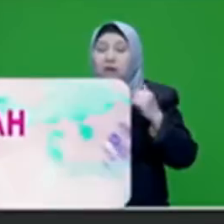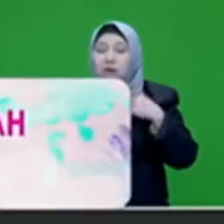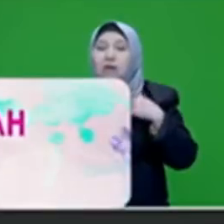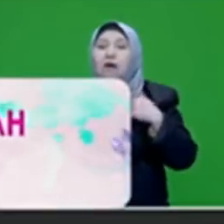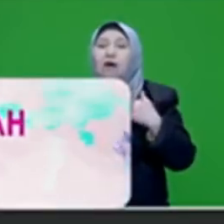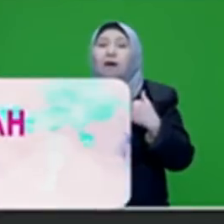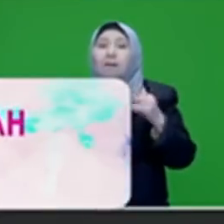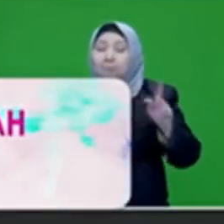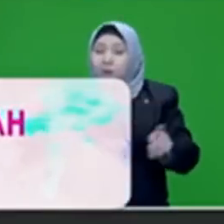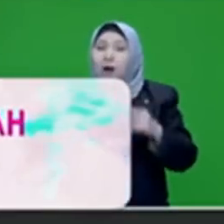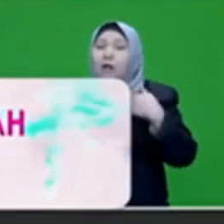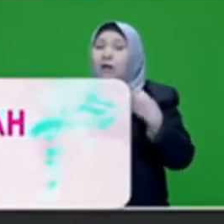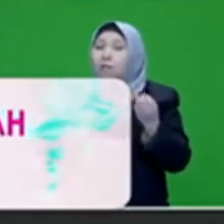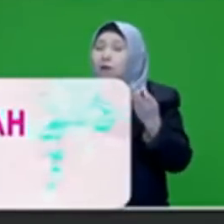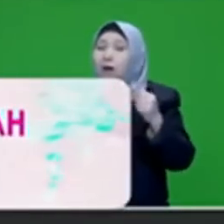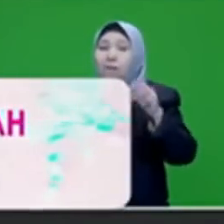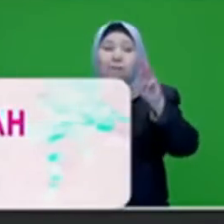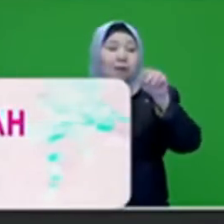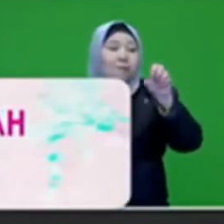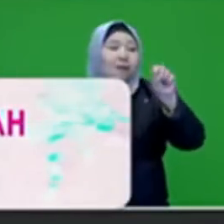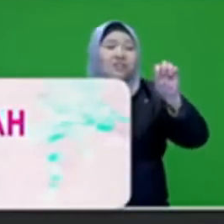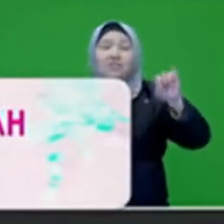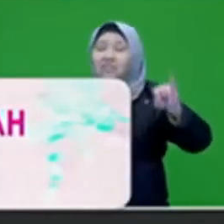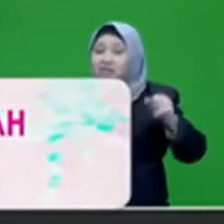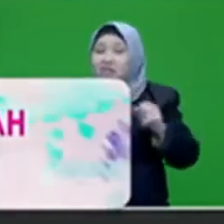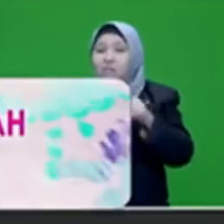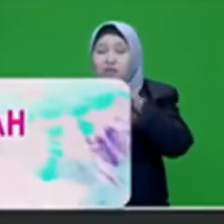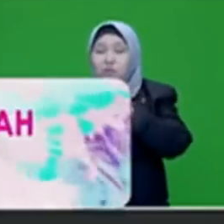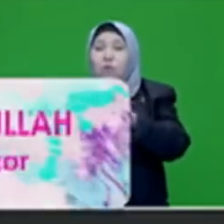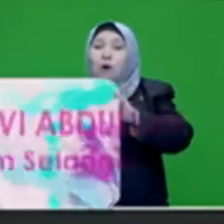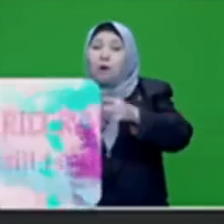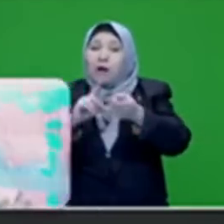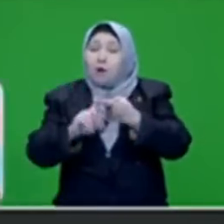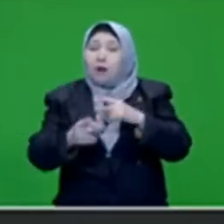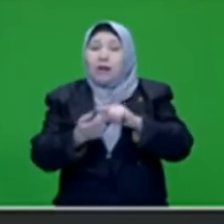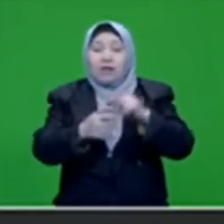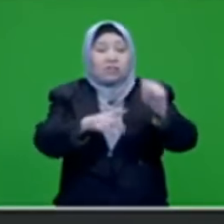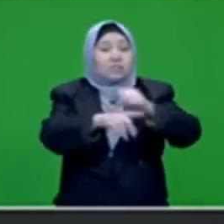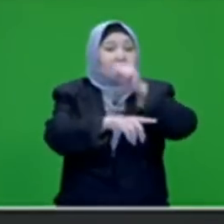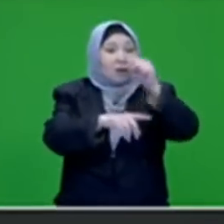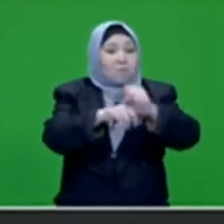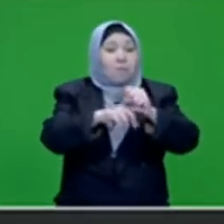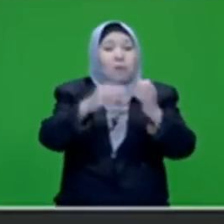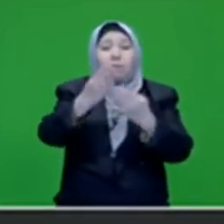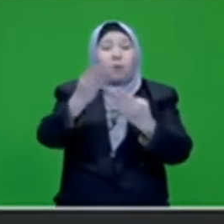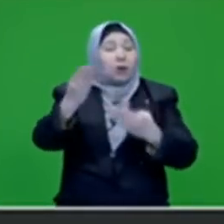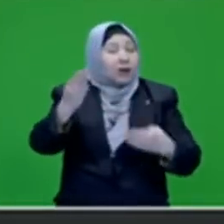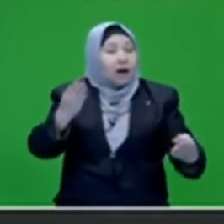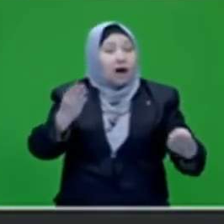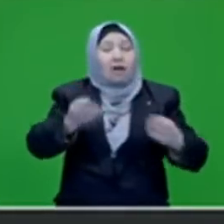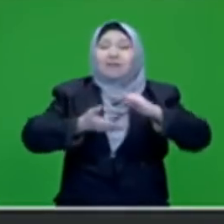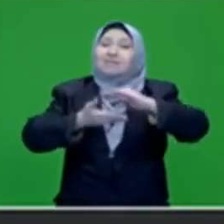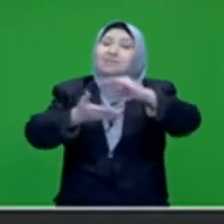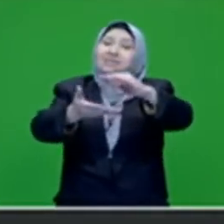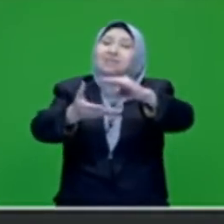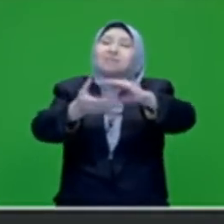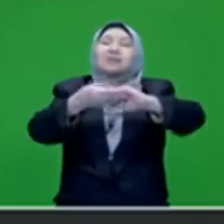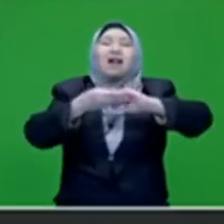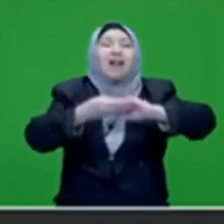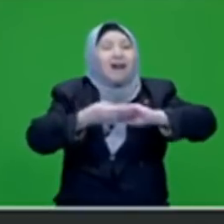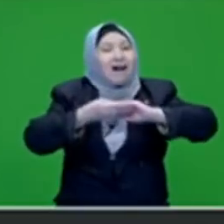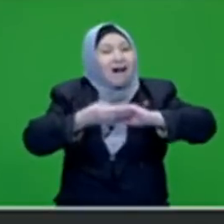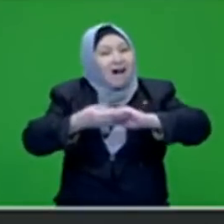tu tengok beberapa mesej masuk sahabat-sahabat kita daripada Singapura dan Brunei kirim salam. Ya, subhanallah. Betul Ustaz,